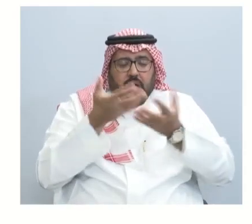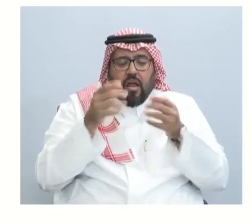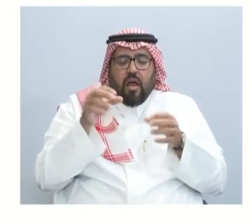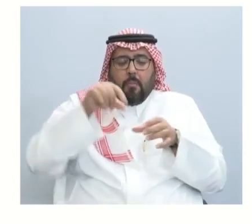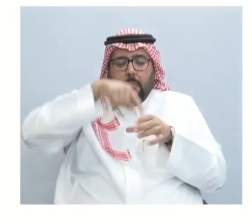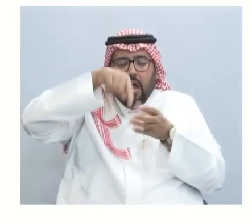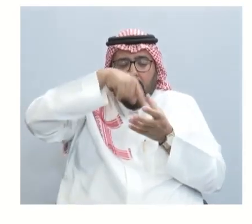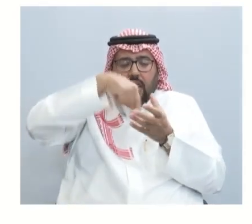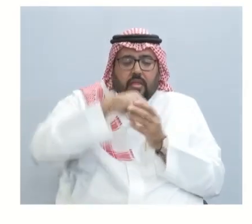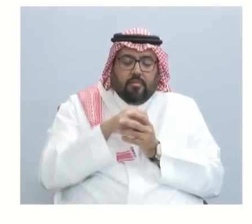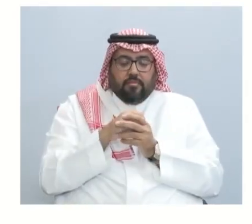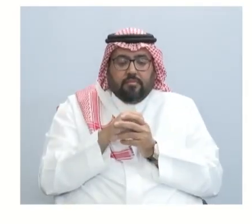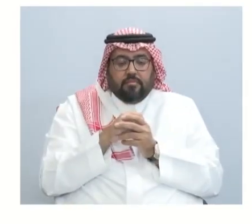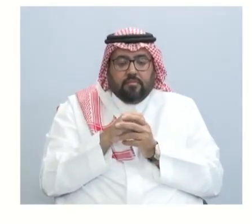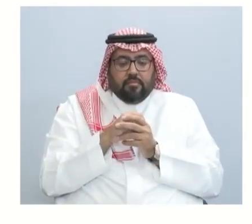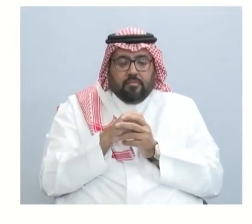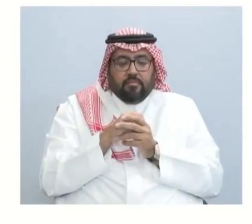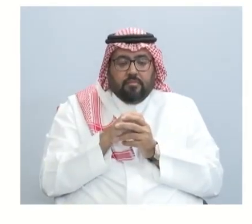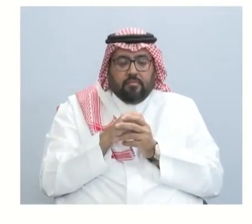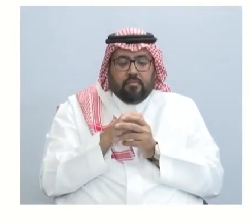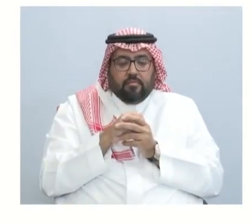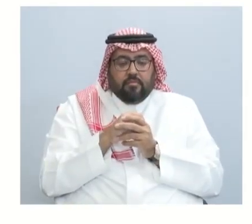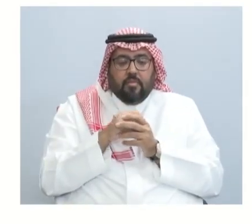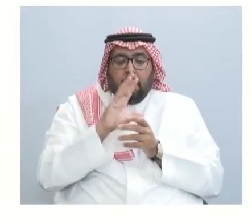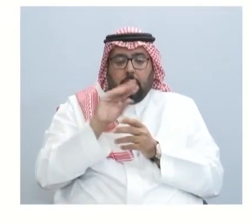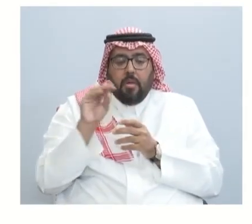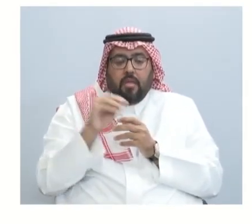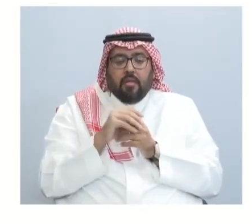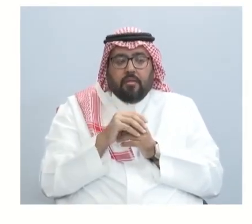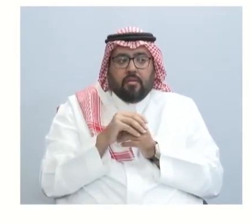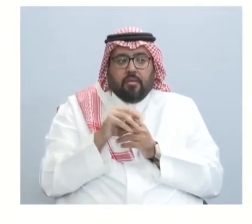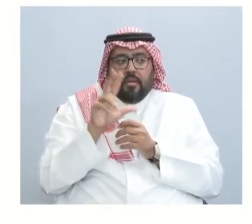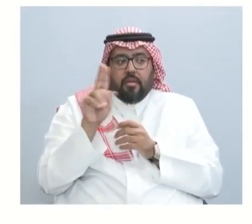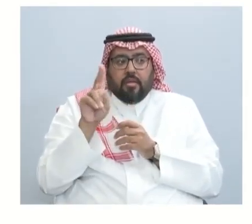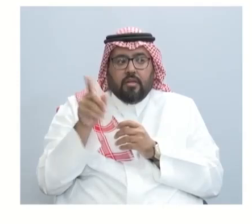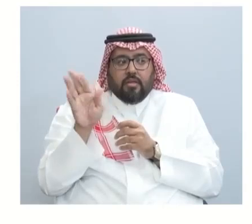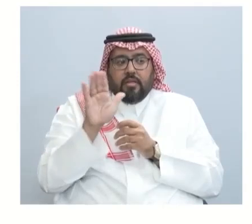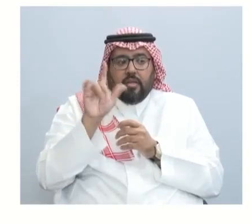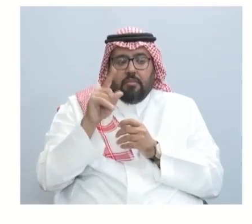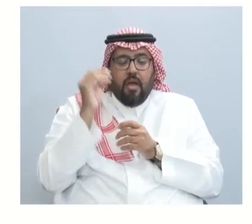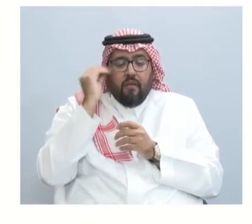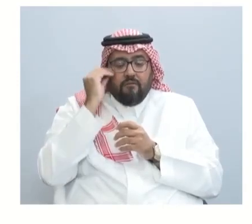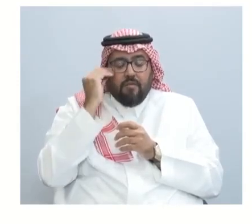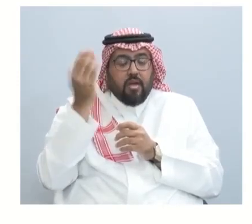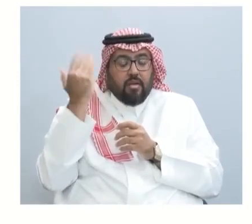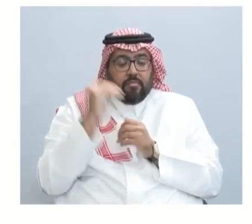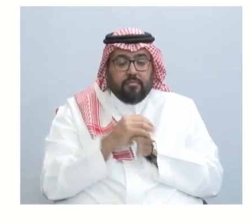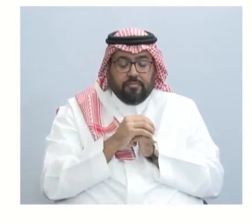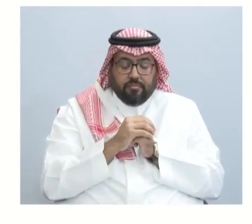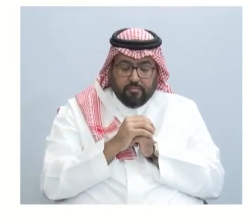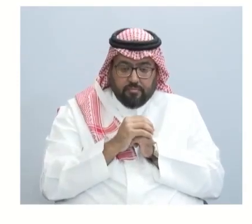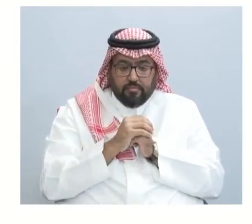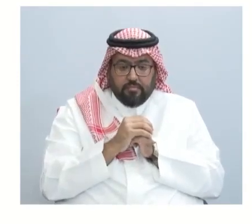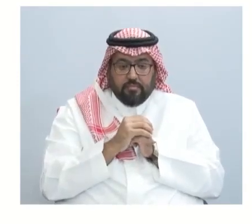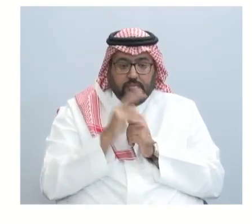او كيف تظهر هذه السياره مثالا لعمليه الترسيب التي تعرفنا عليها قبل قليل